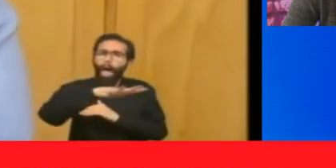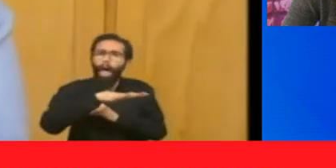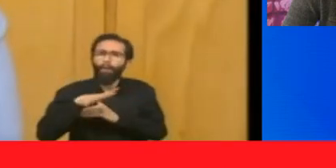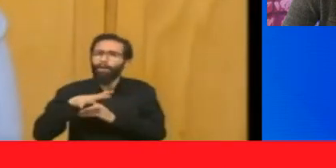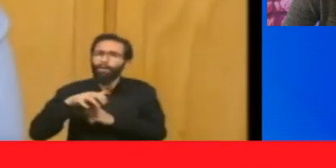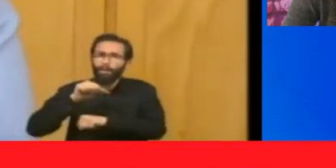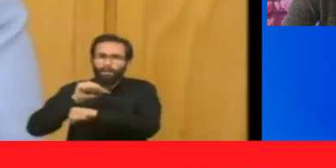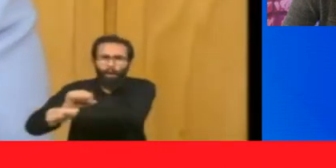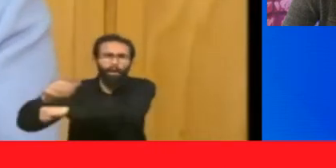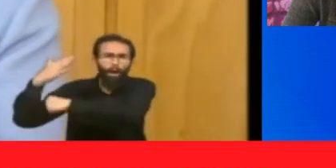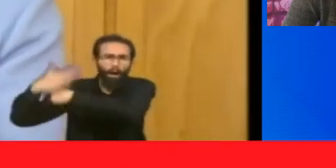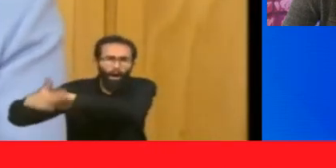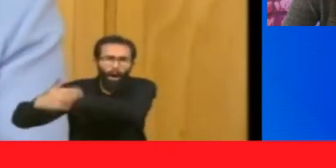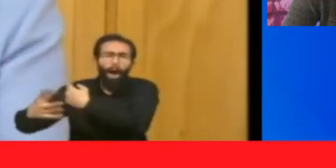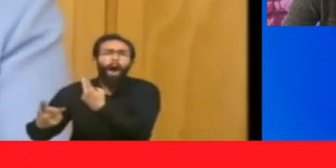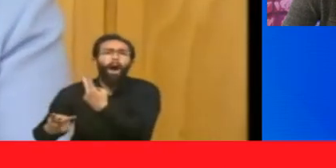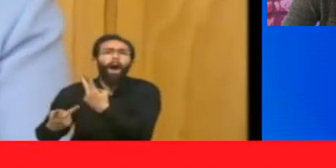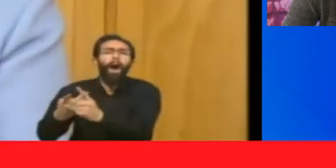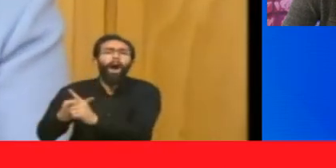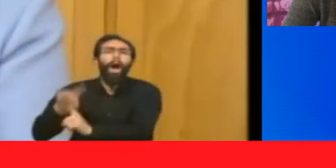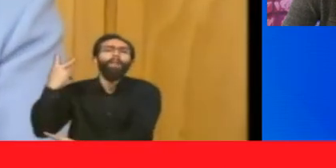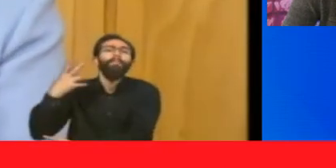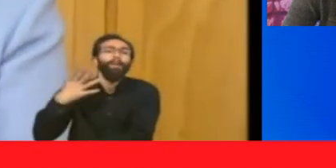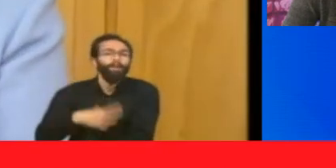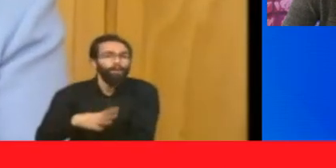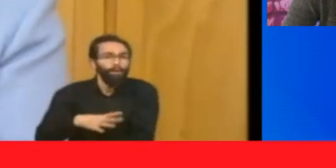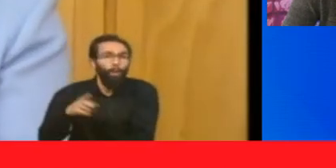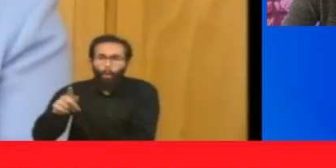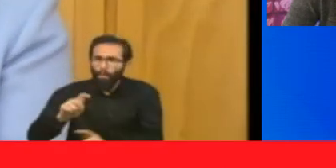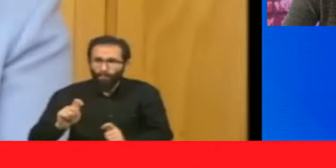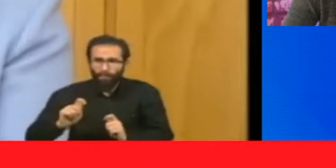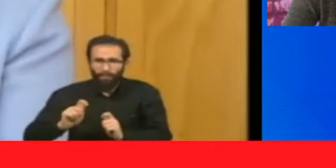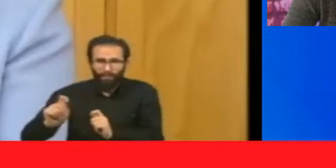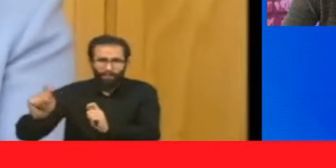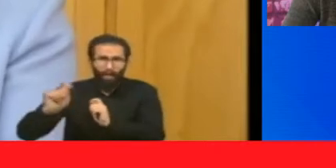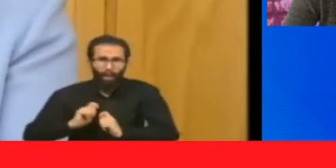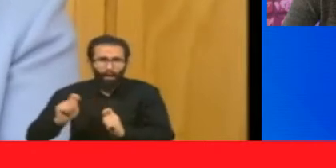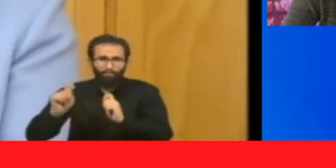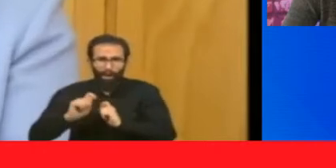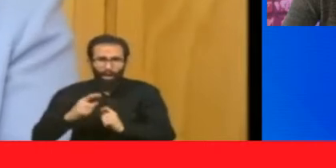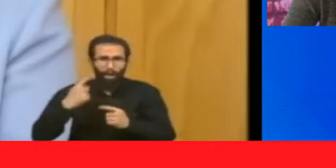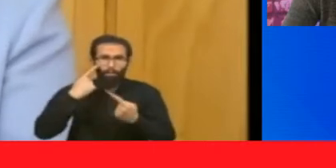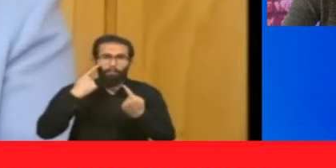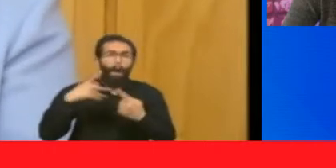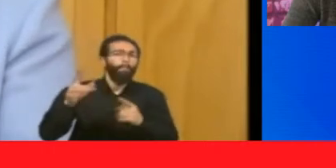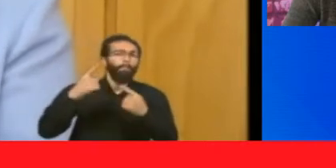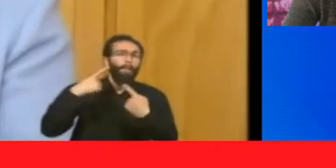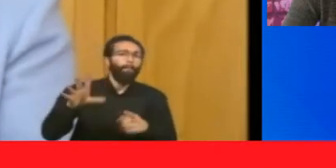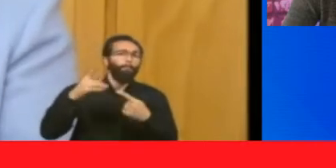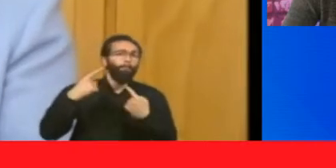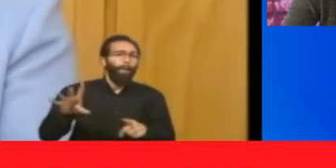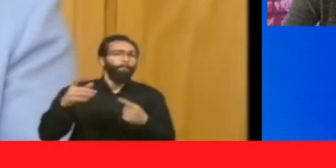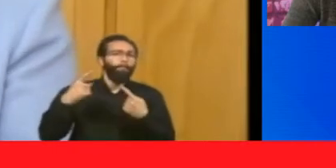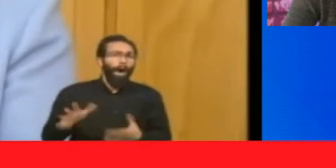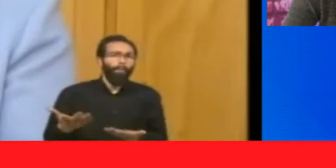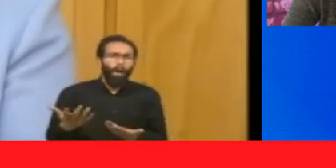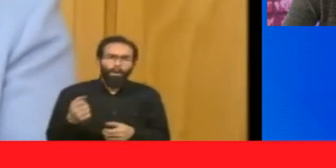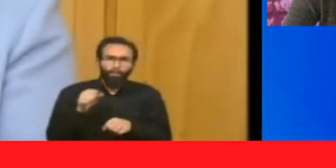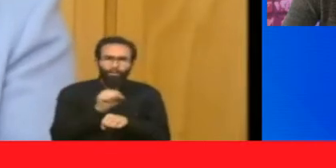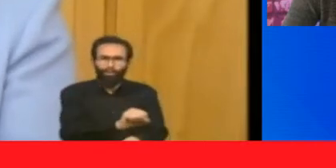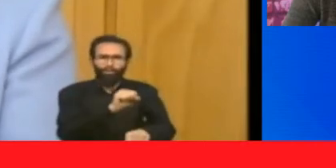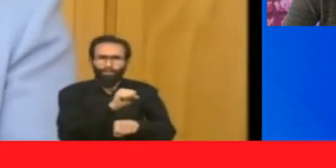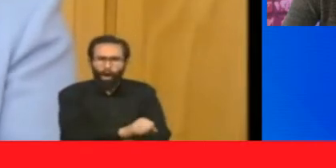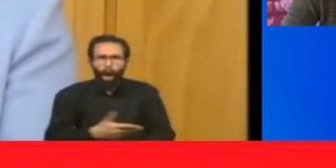sayılamaz, görmezden gelinemez, tutuklu ve hükümlülerin açlık grevlerinin geldiği noktanın